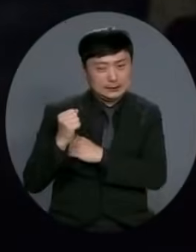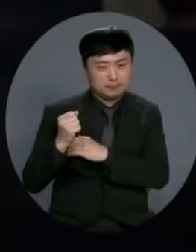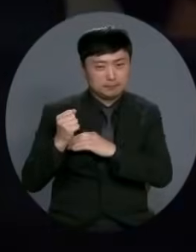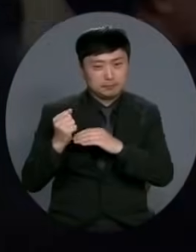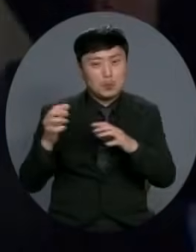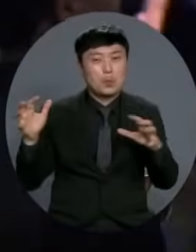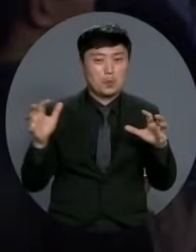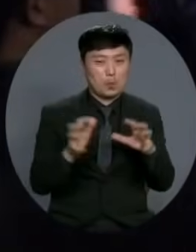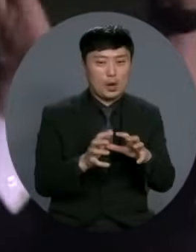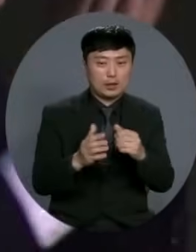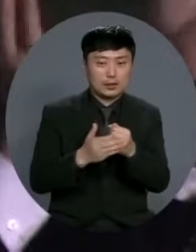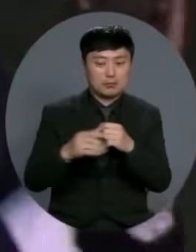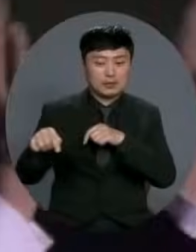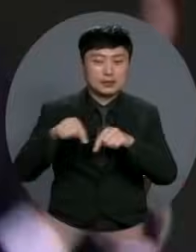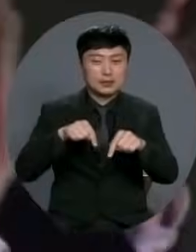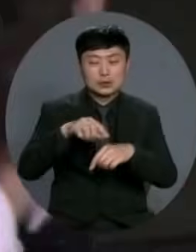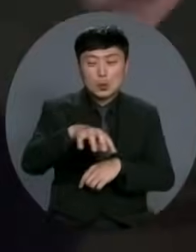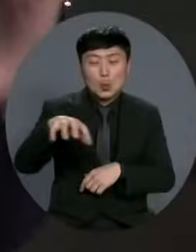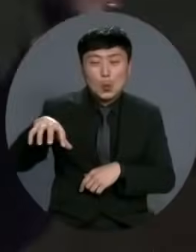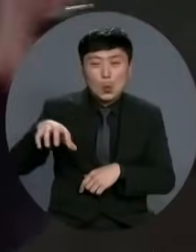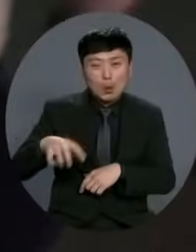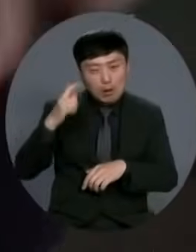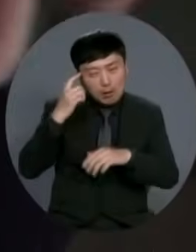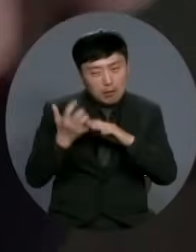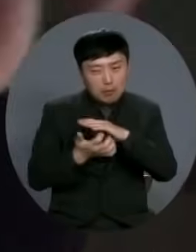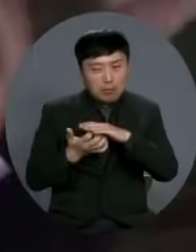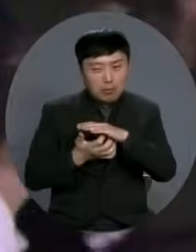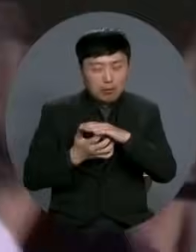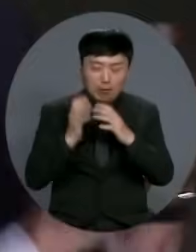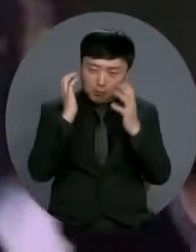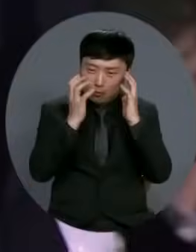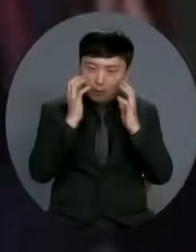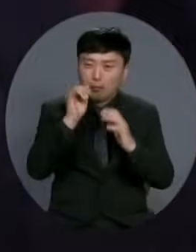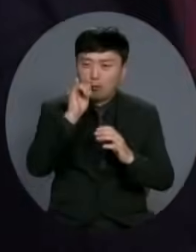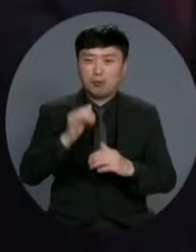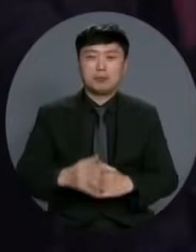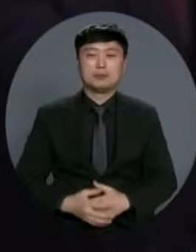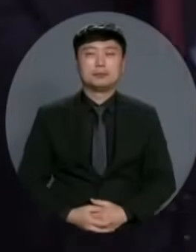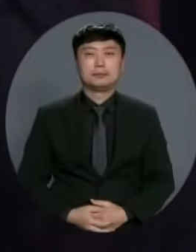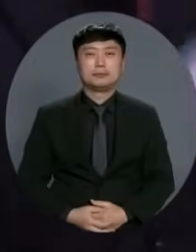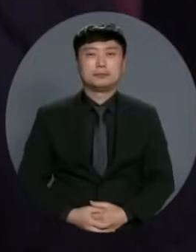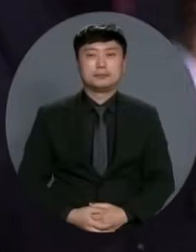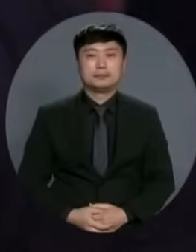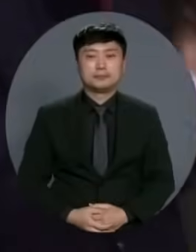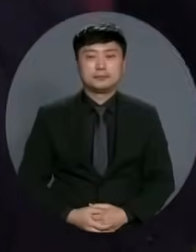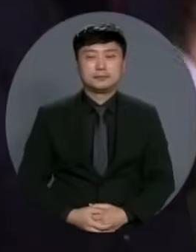총선을 앞둔 정치권의 셈법도 더 복잡해질 전망입니다. MBC 뉴스 김은혜입니다.